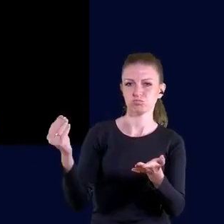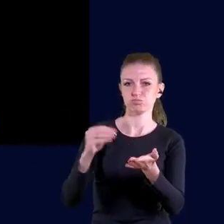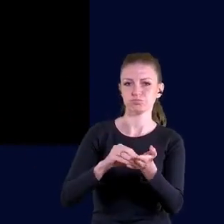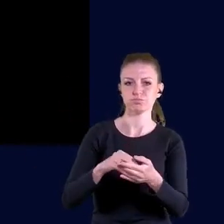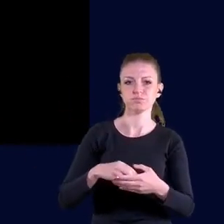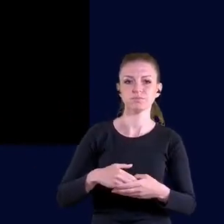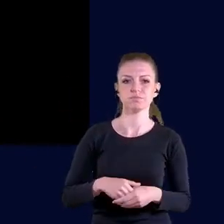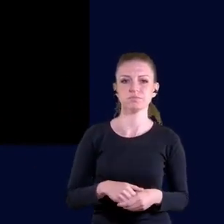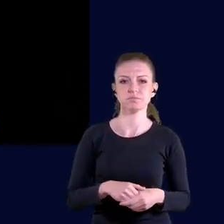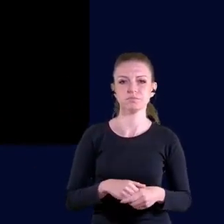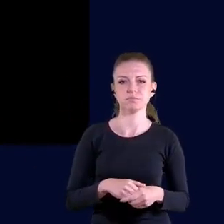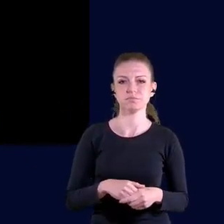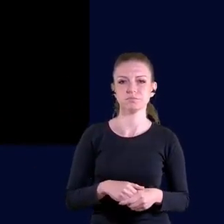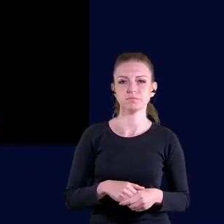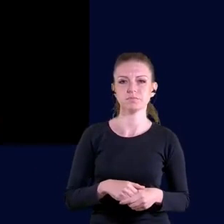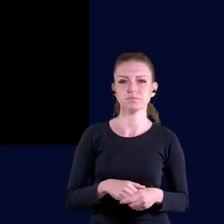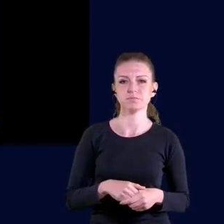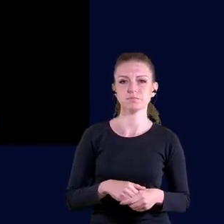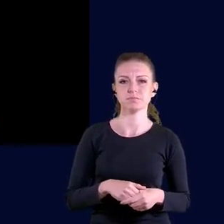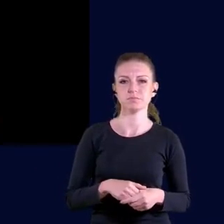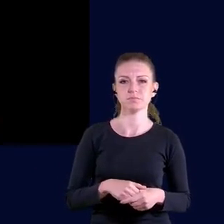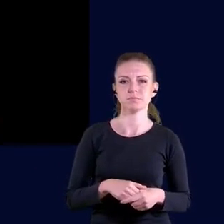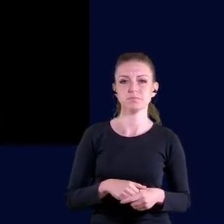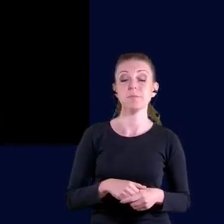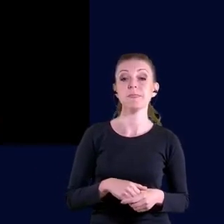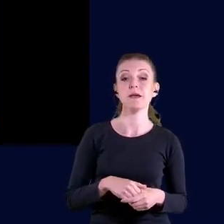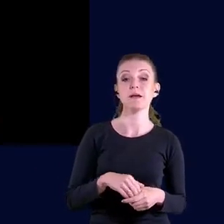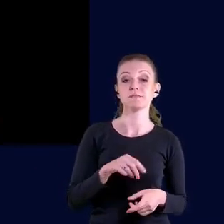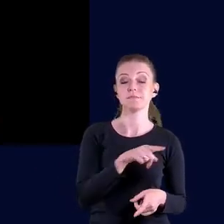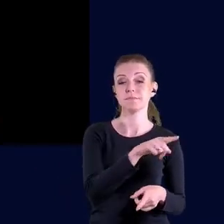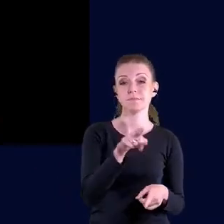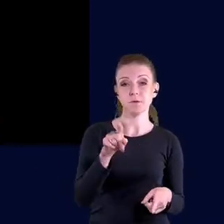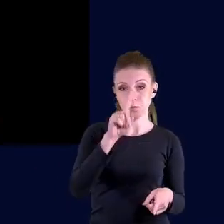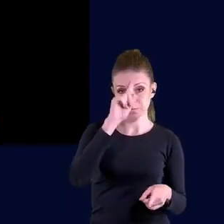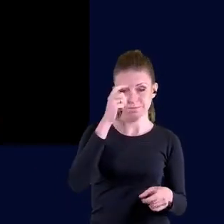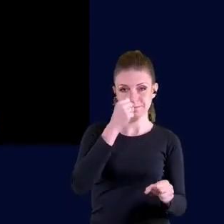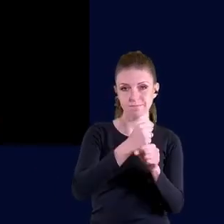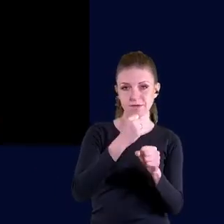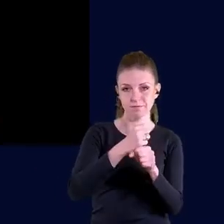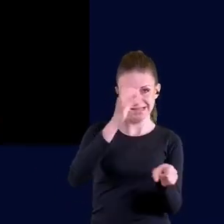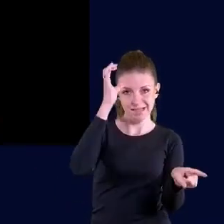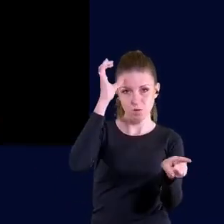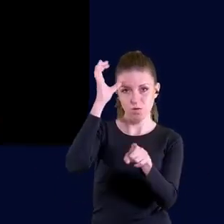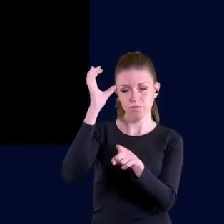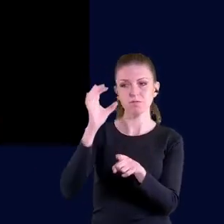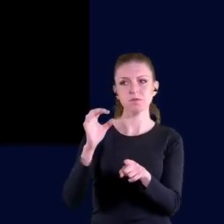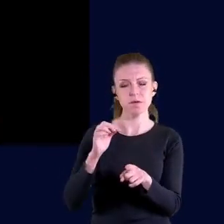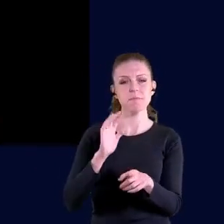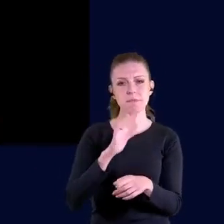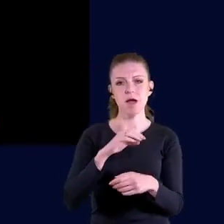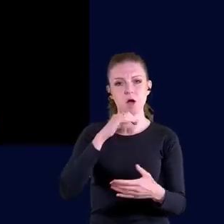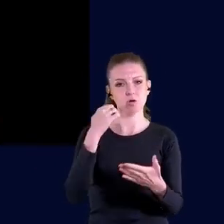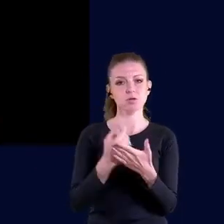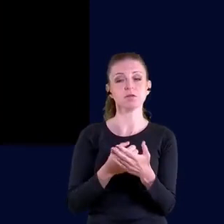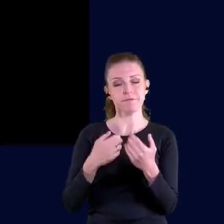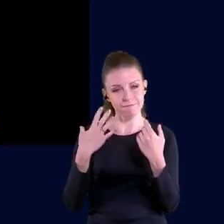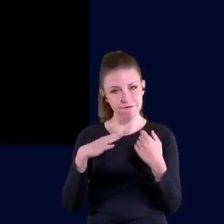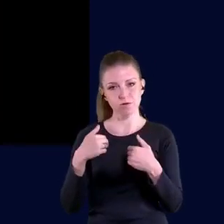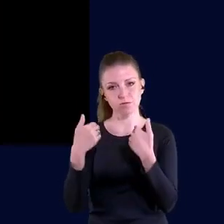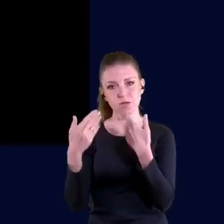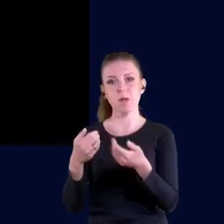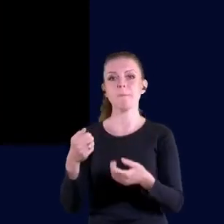tej korzyści jaką mają pracownicy naukowi z publikowania otwartego i